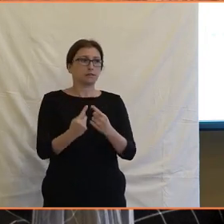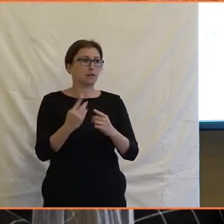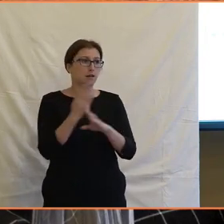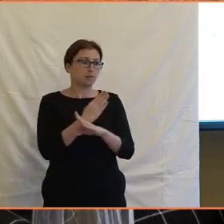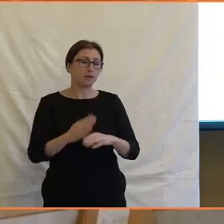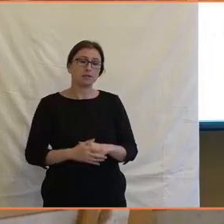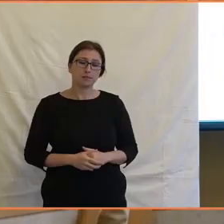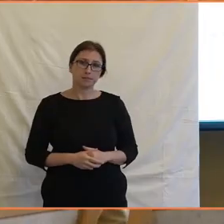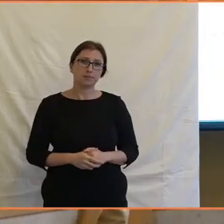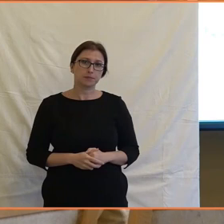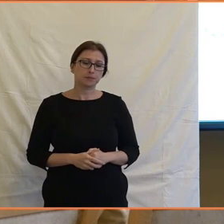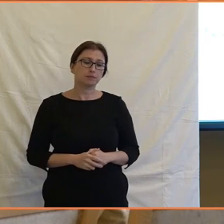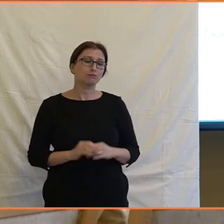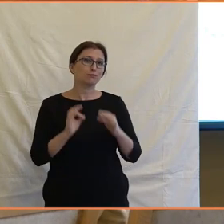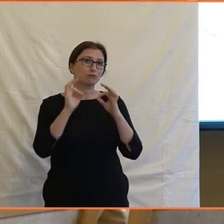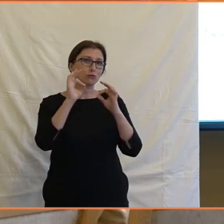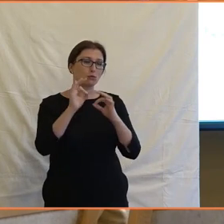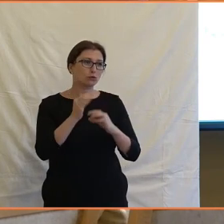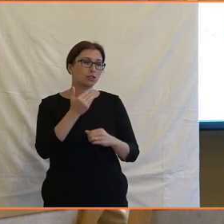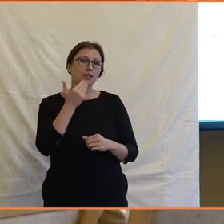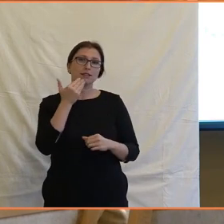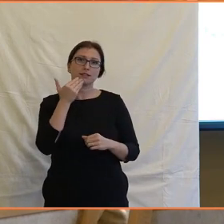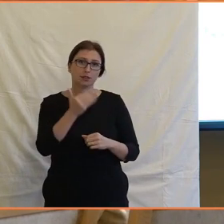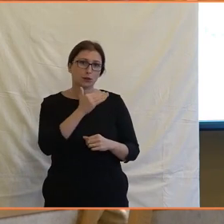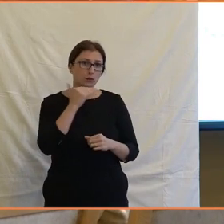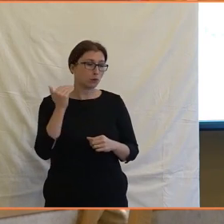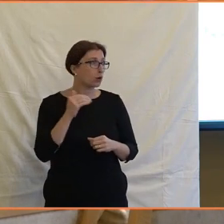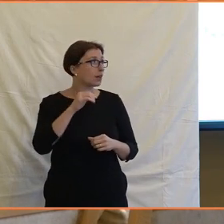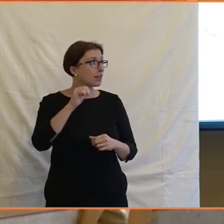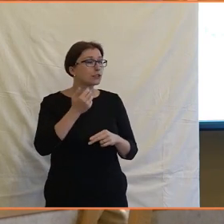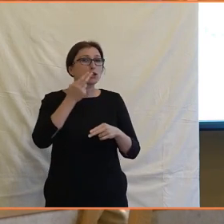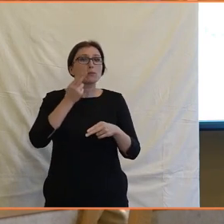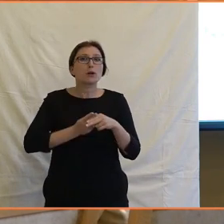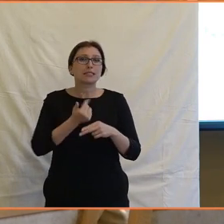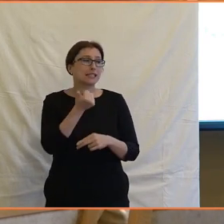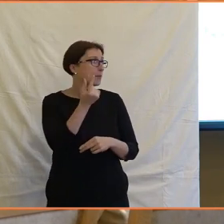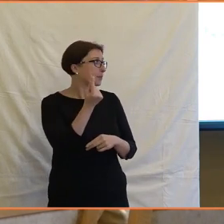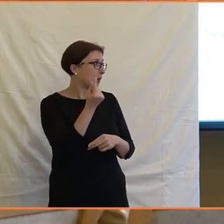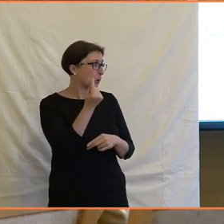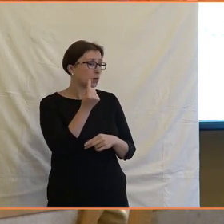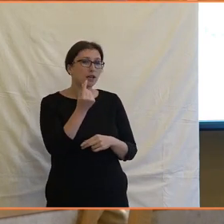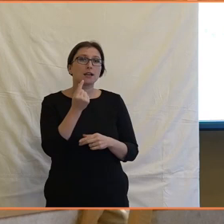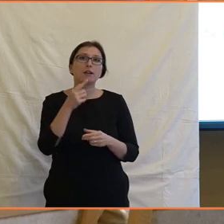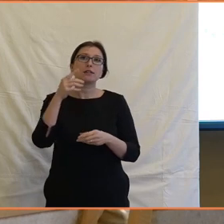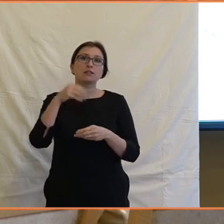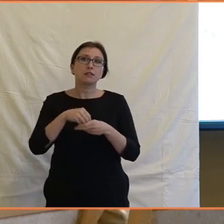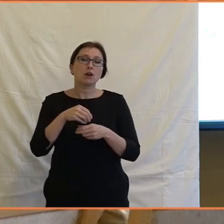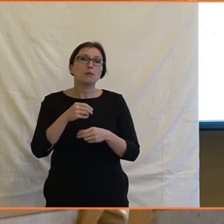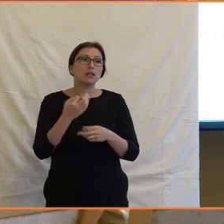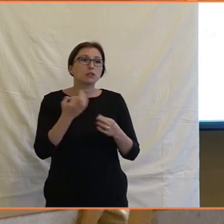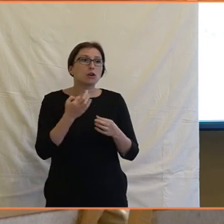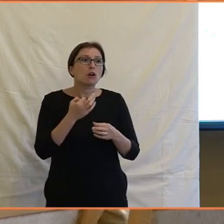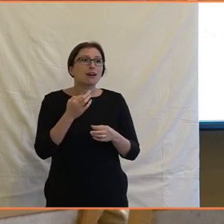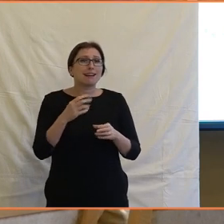No. Dobře, tak moc děkuju. Máme tady poslední minutu a já přemýšlím opravdu, co s těma nešťastnýma